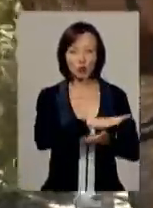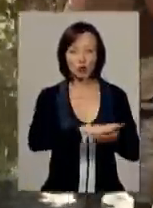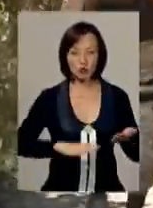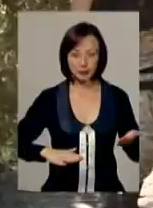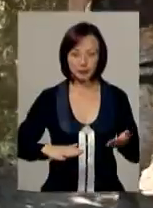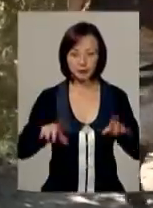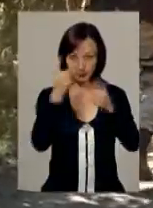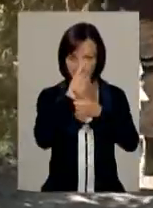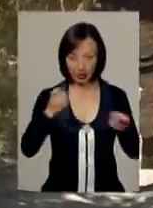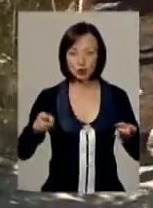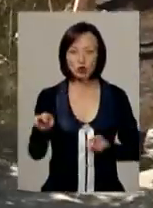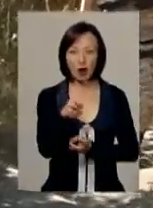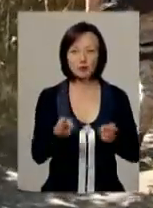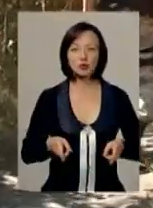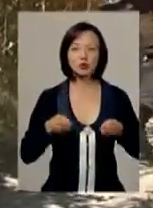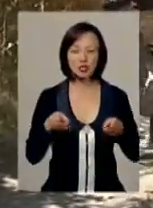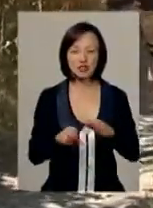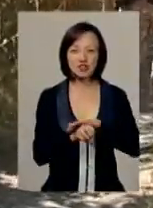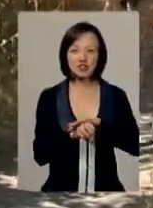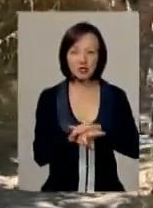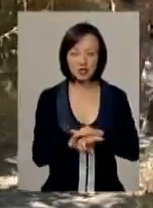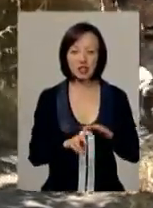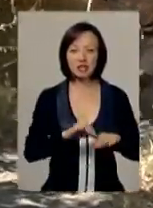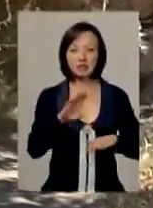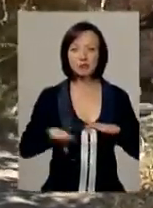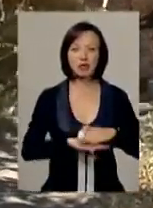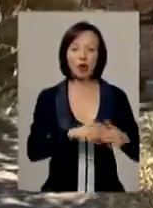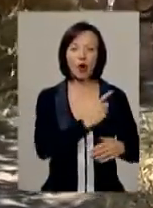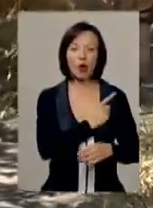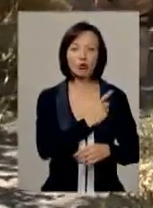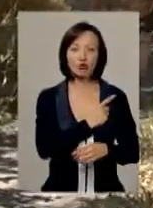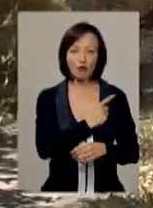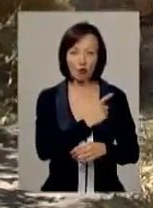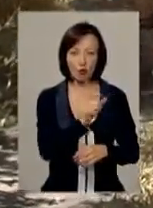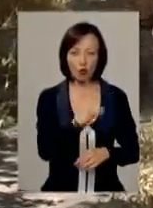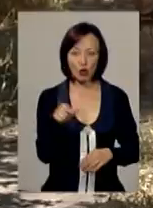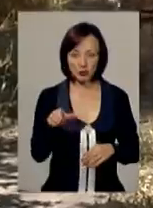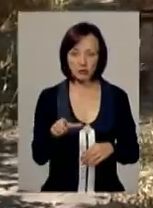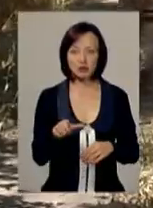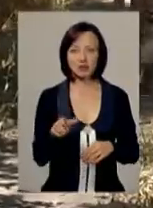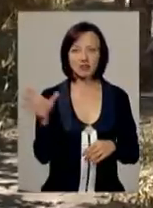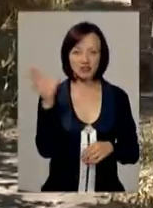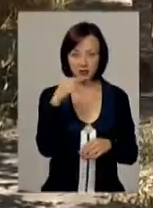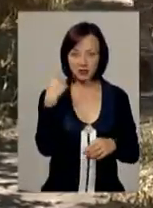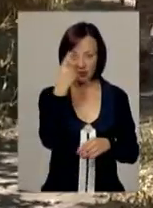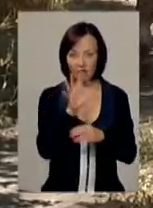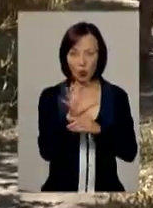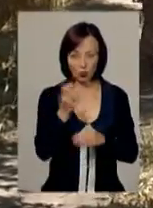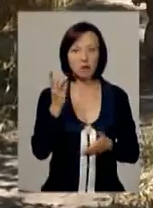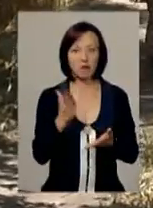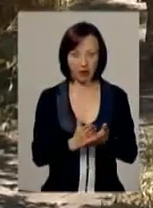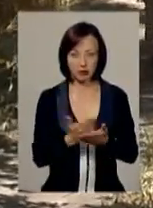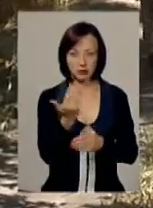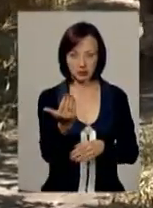Шукаємо злочинця, який безпосередньо втік з під конвою. По прикметах знаєте всі, фотографії маєте,